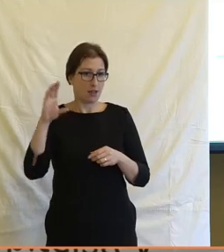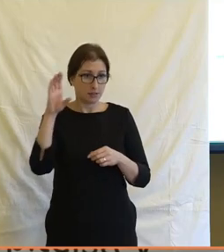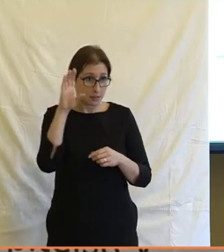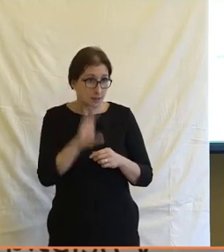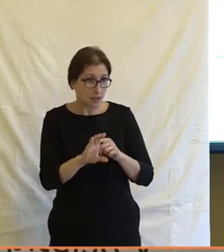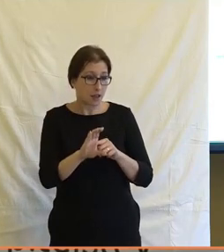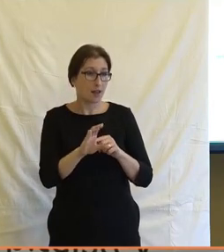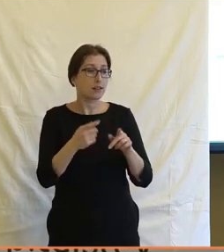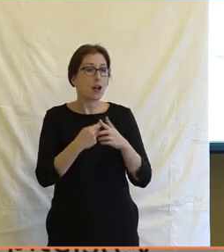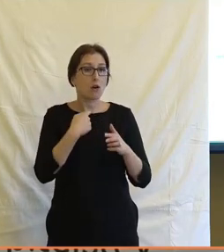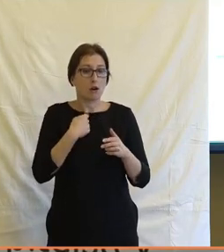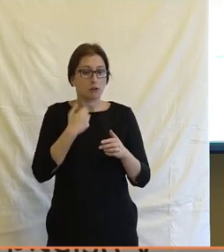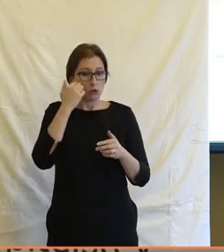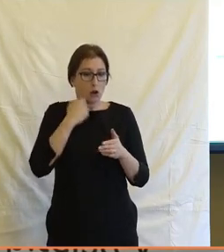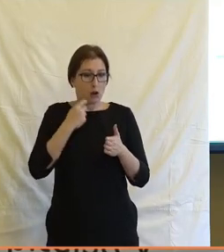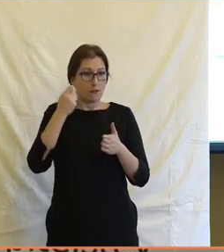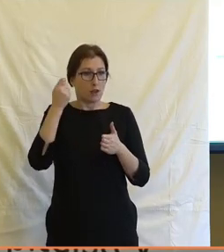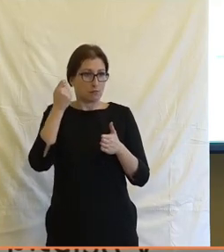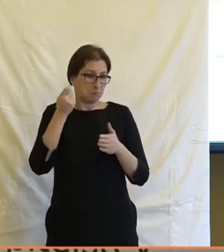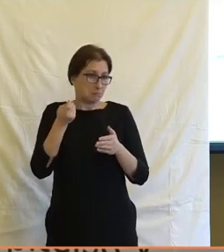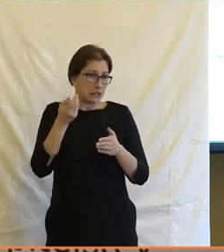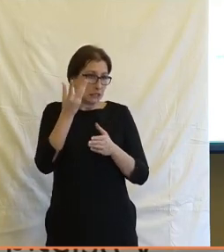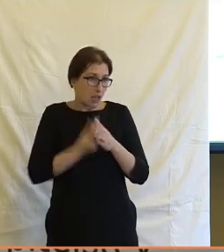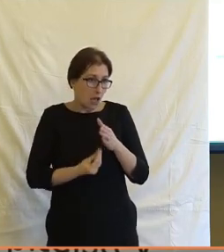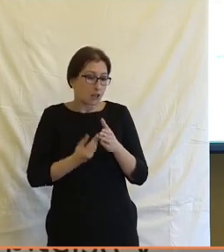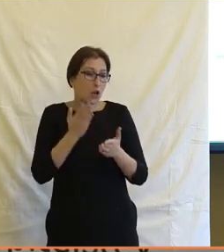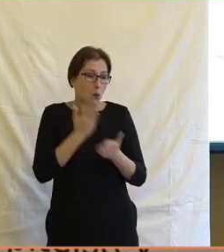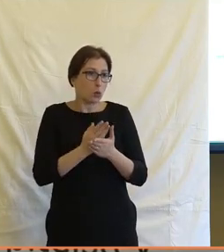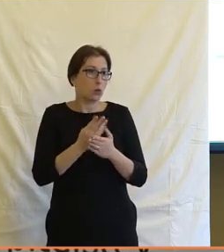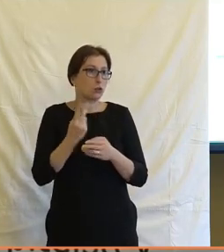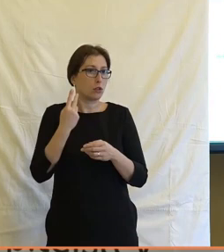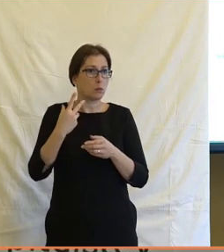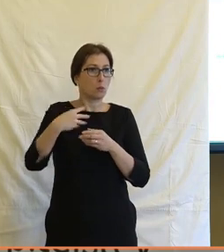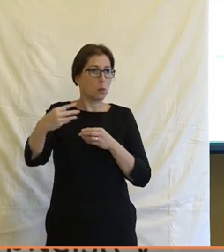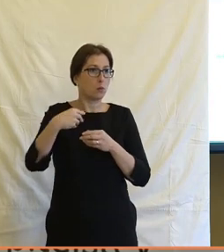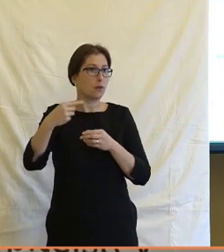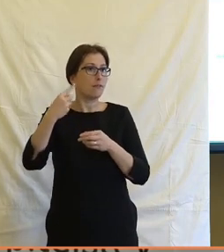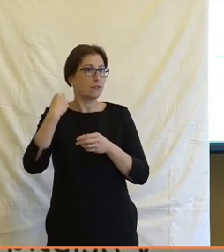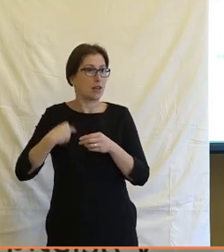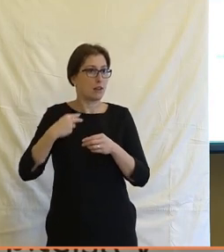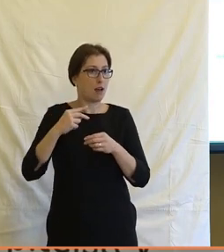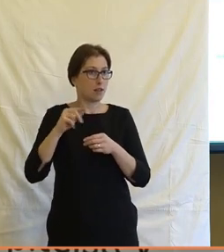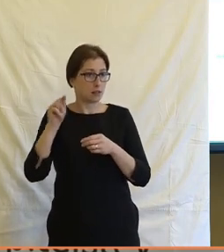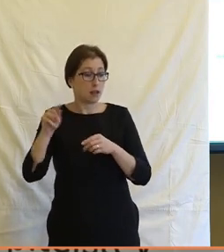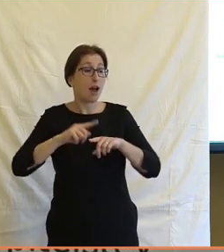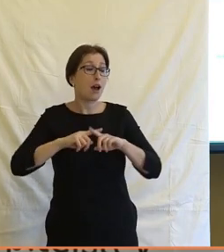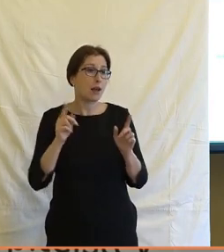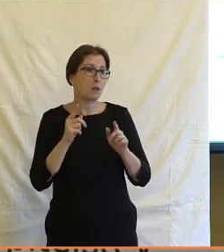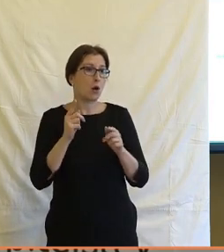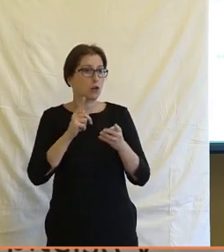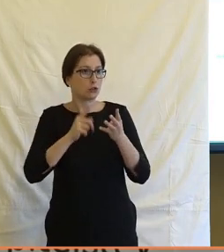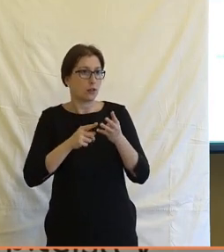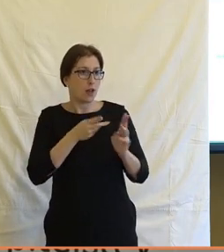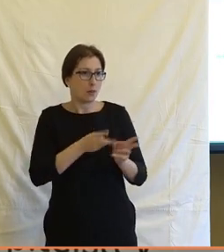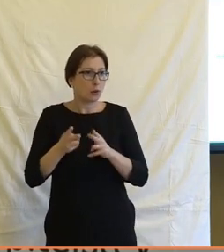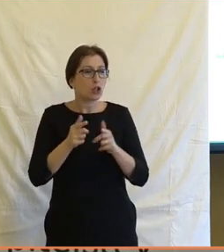ten člověk, který si to pořídí, tak vlastně na to se dostávají peníze. A pak to samozřejmě může být opravdu tak, že jsou tam investoři, kteří do